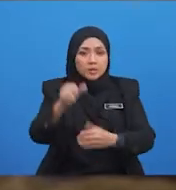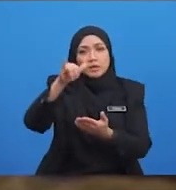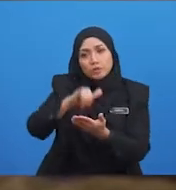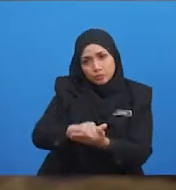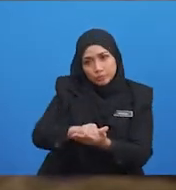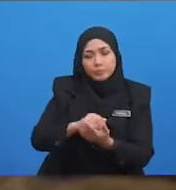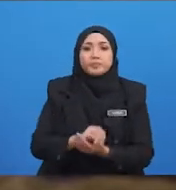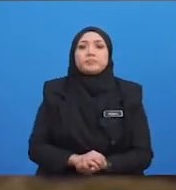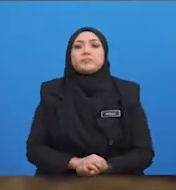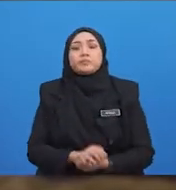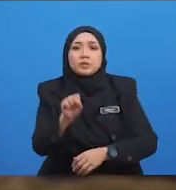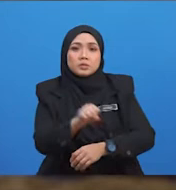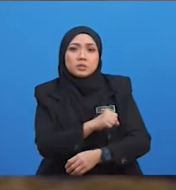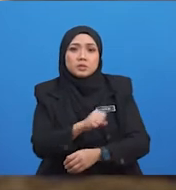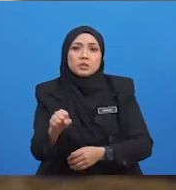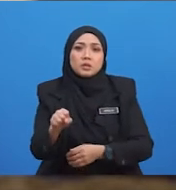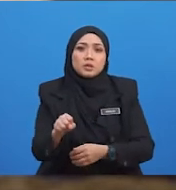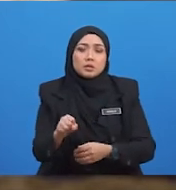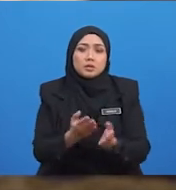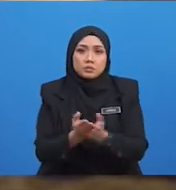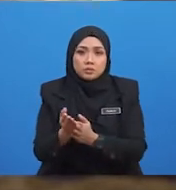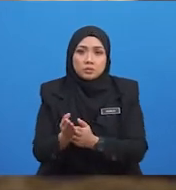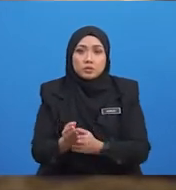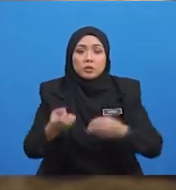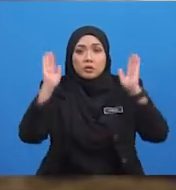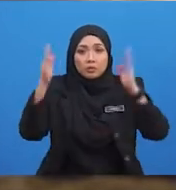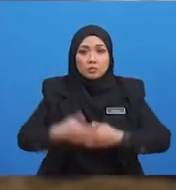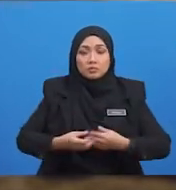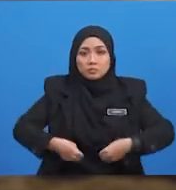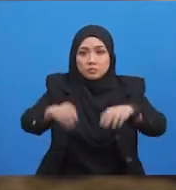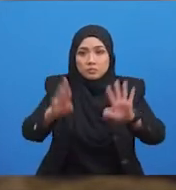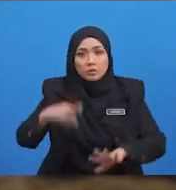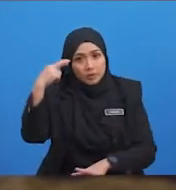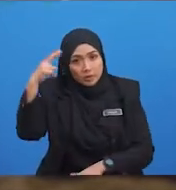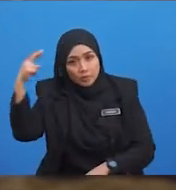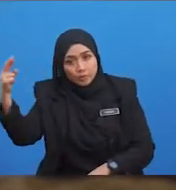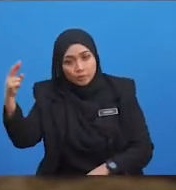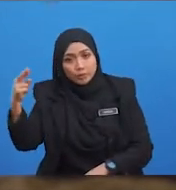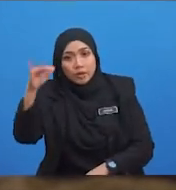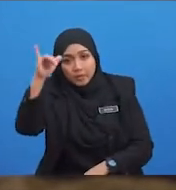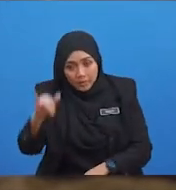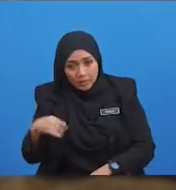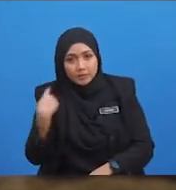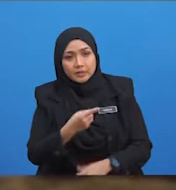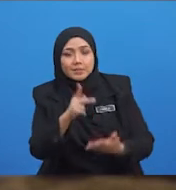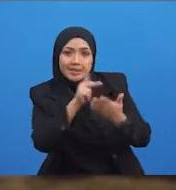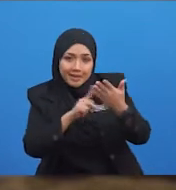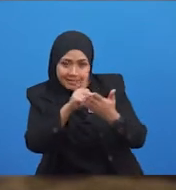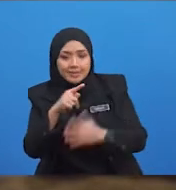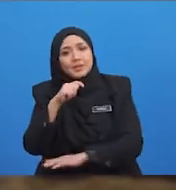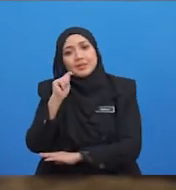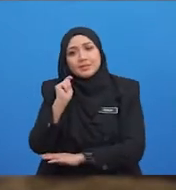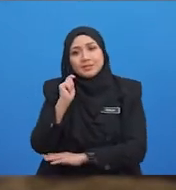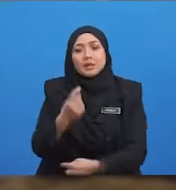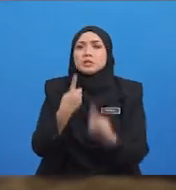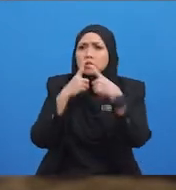tersebut merujuk kepada sajak Sejadah Rindu yang telah pun kita kaji. Jadi,